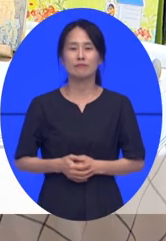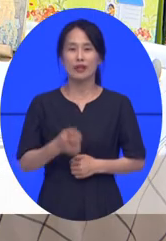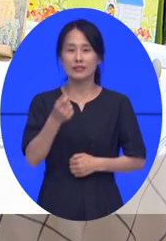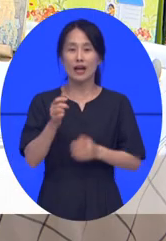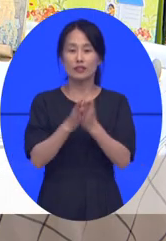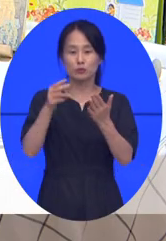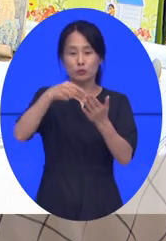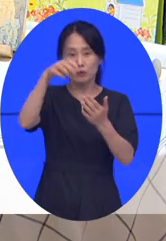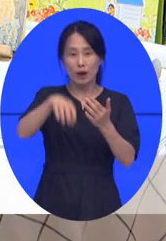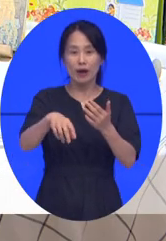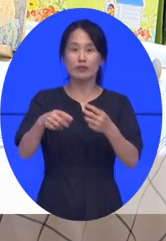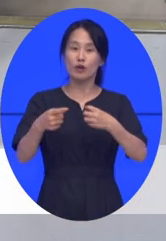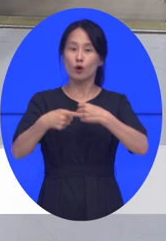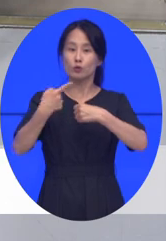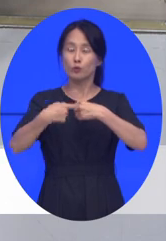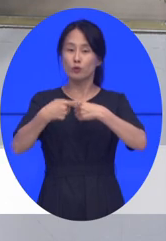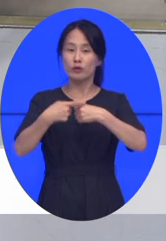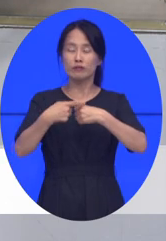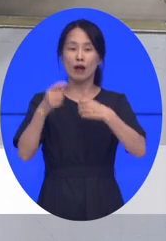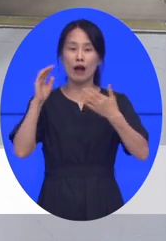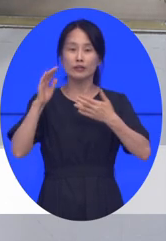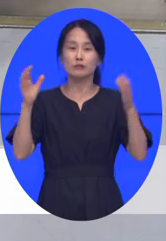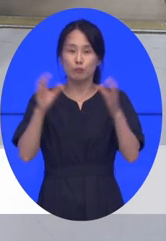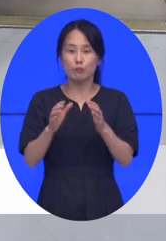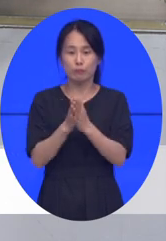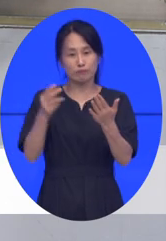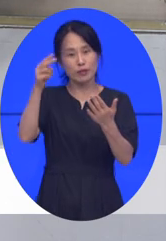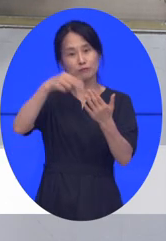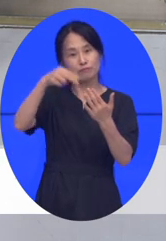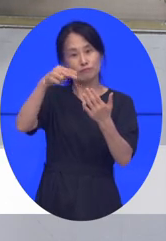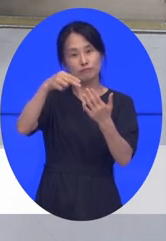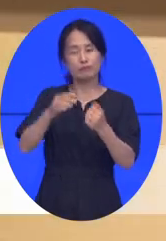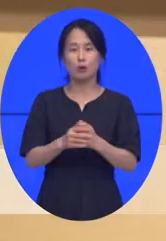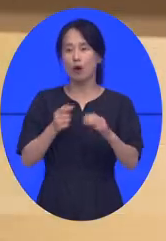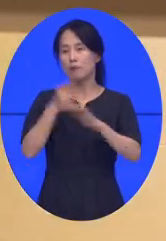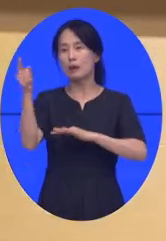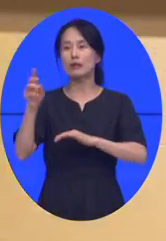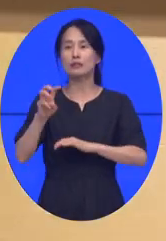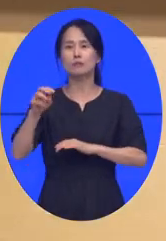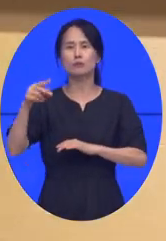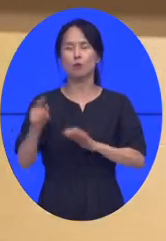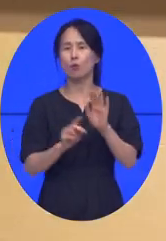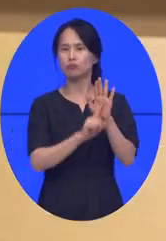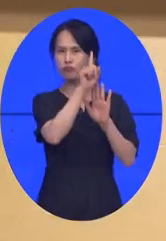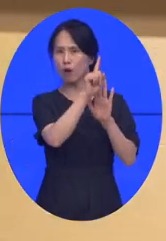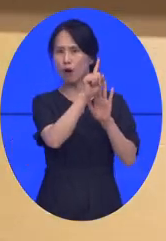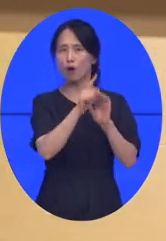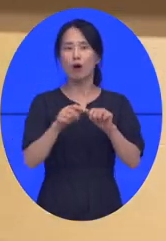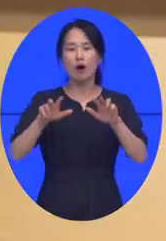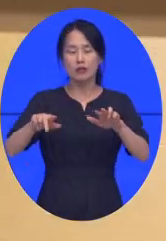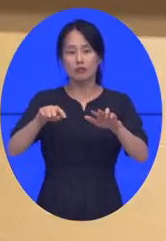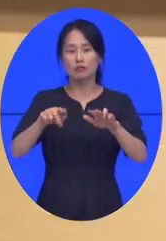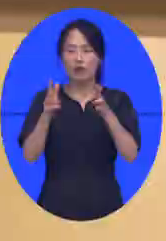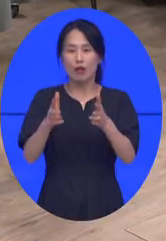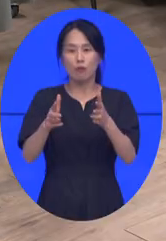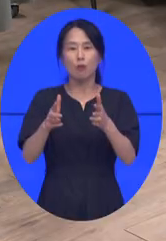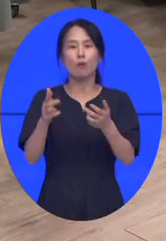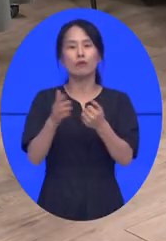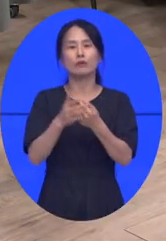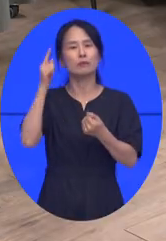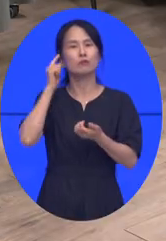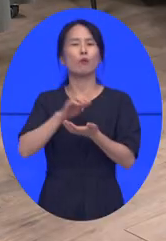작은 도서관에서 초등학교 1학년 학생들이 모여 책을 읽습니다. 바깥은 30도를 웃돌지만 이곳은 냉방시설이 가동돼